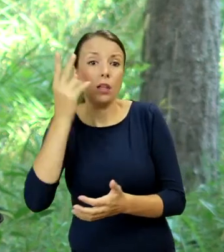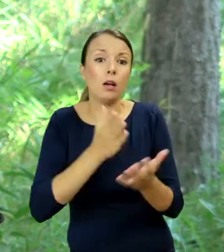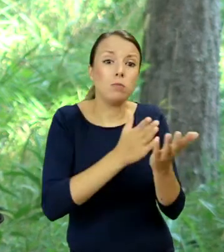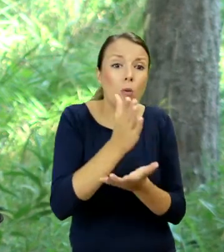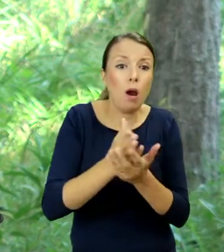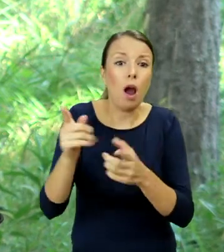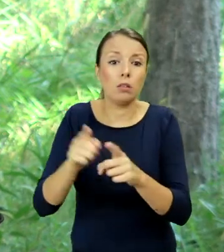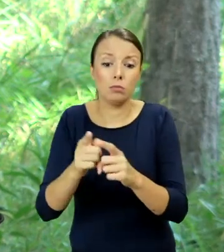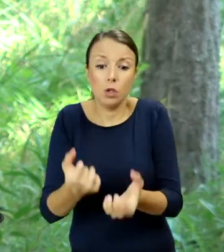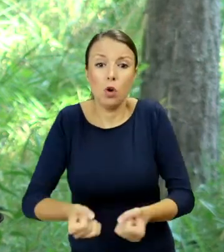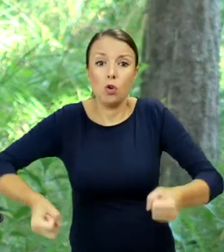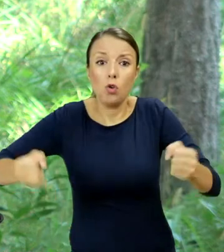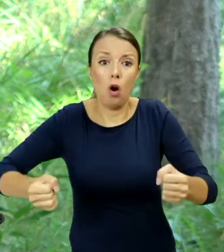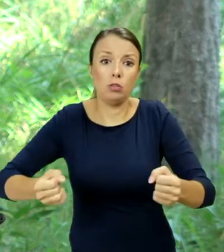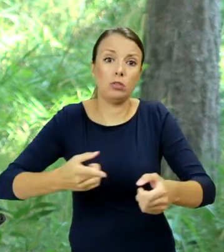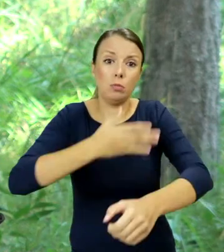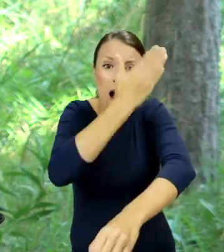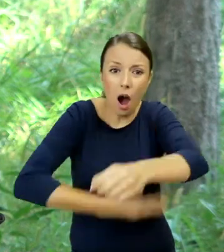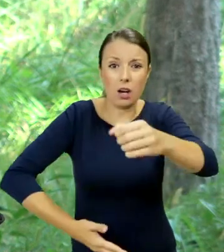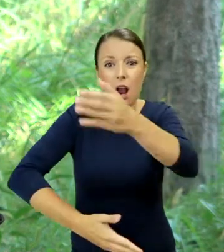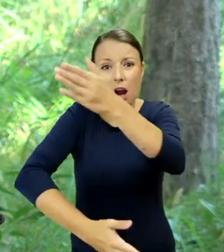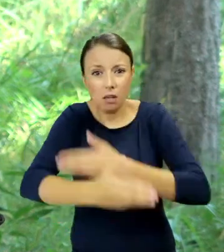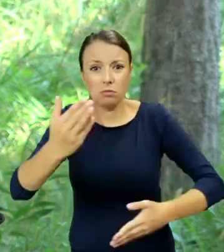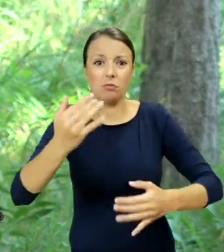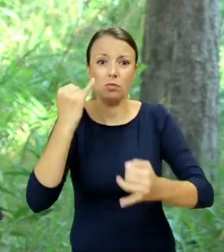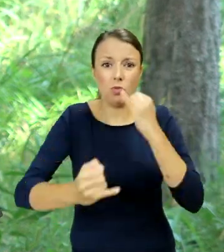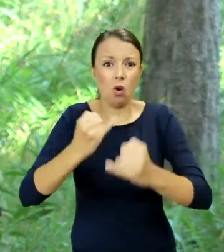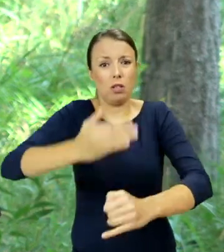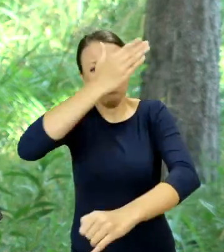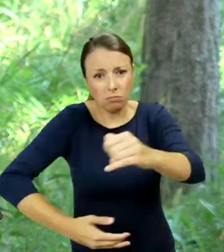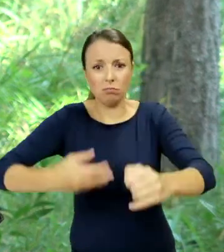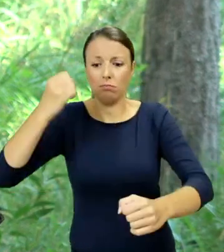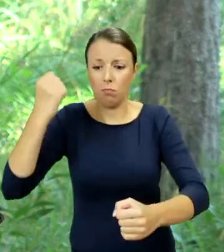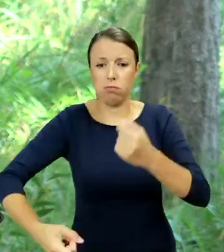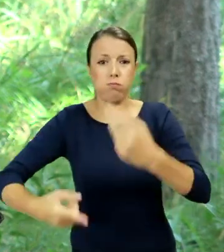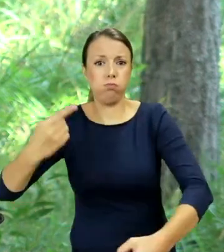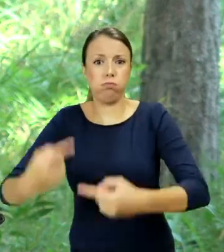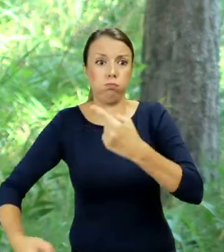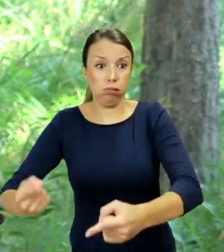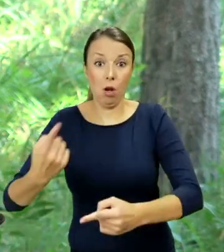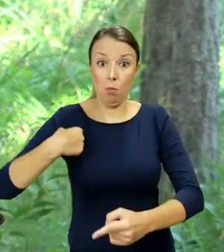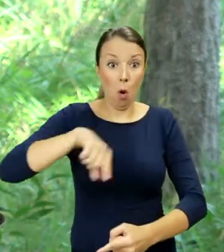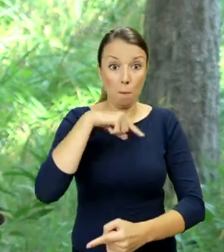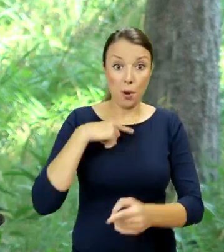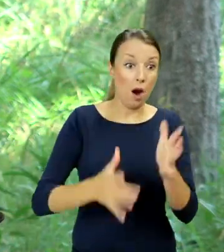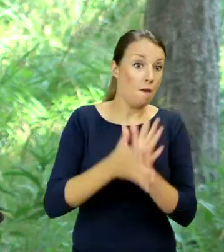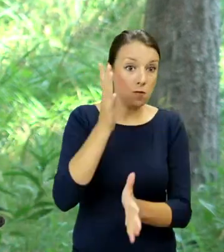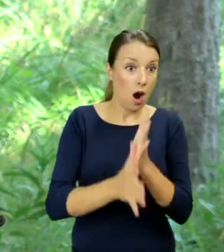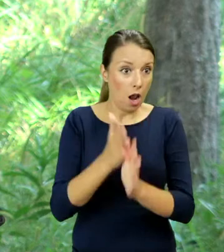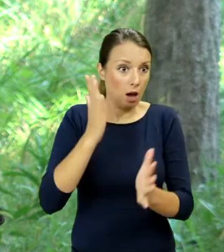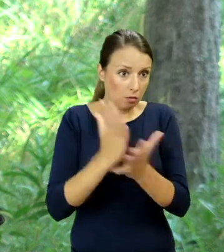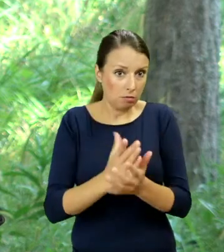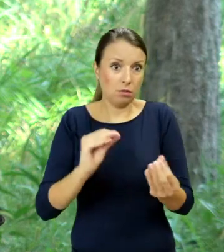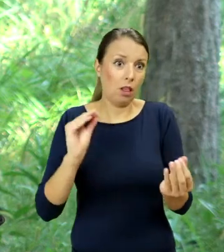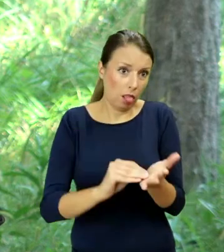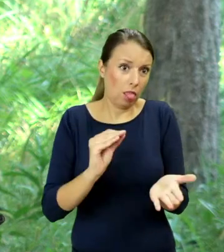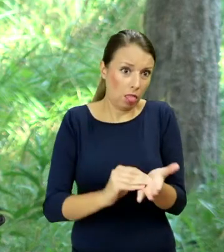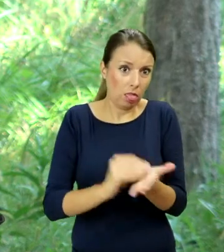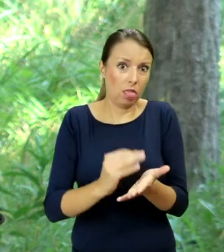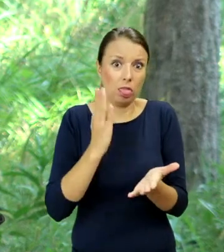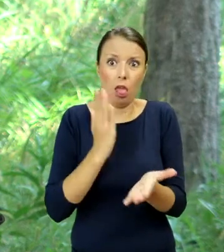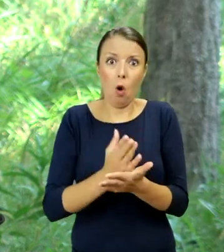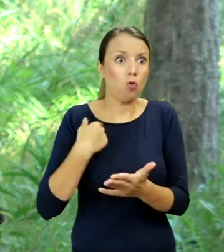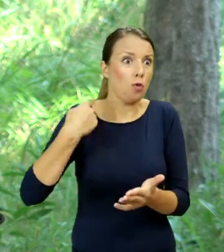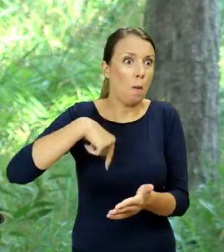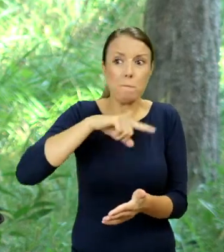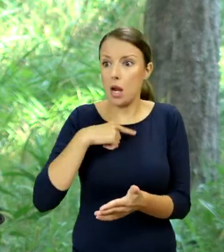nóg, do których świeżo dorzucano. My już na polu trochę zahartowani odwracaliśmy oczy, a one szły spokojnie od łoża do